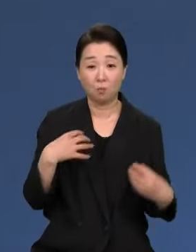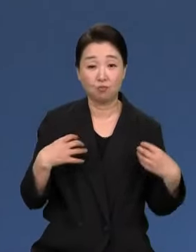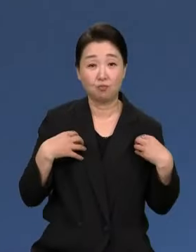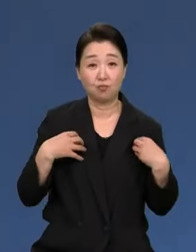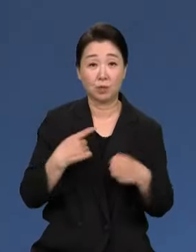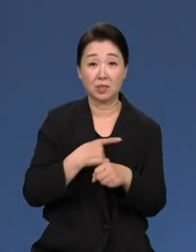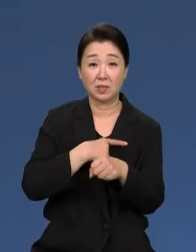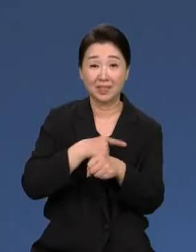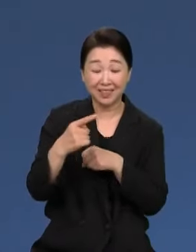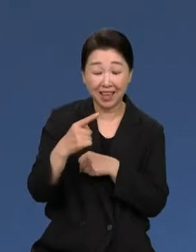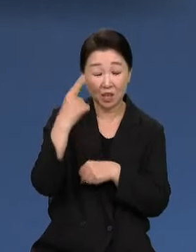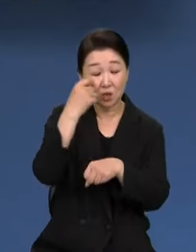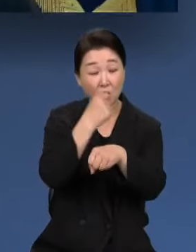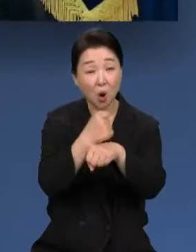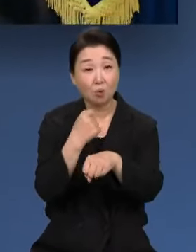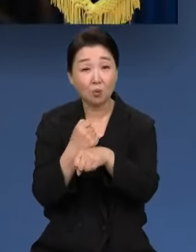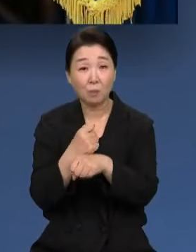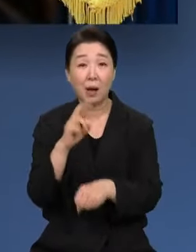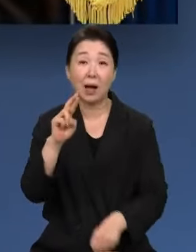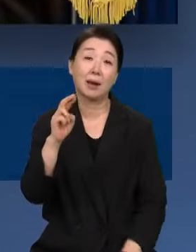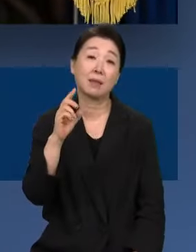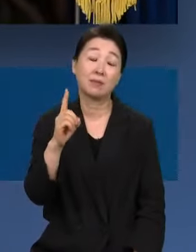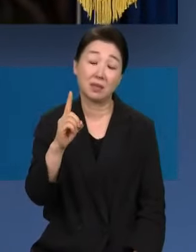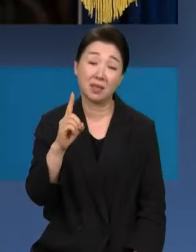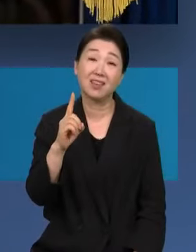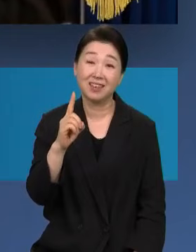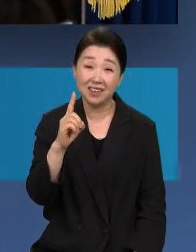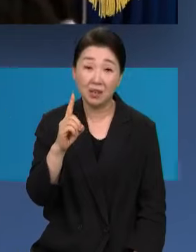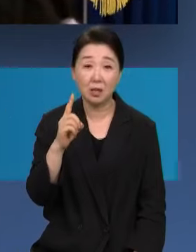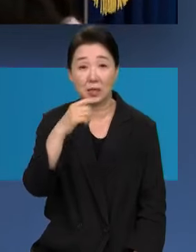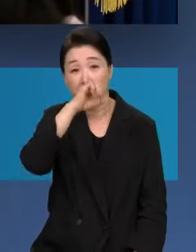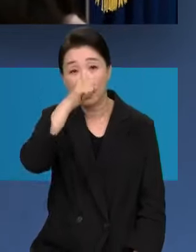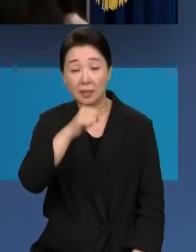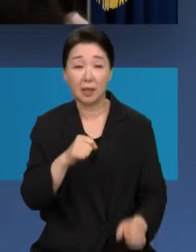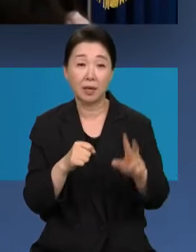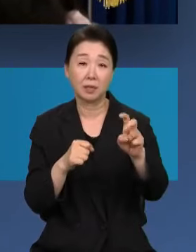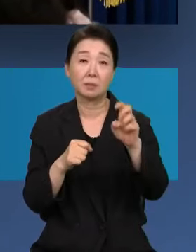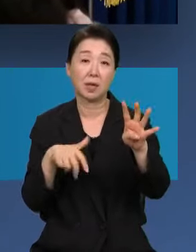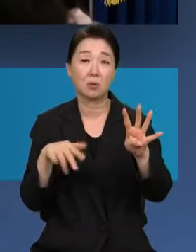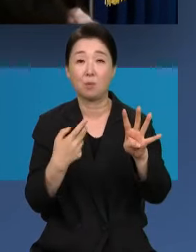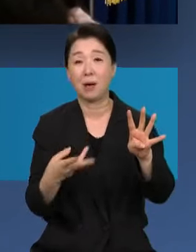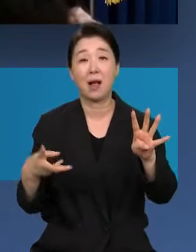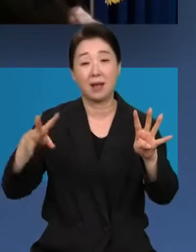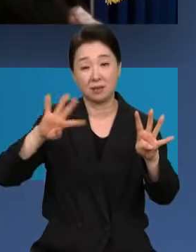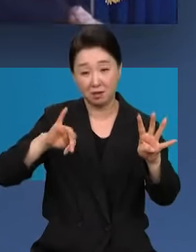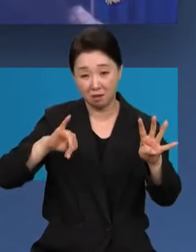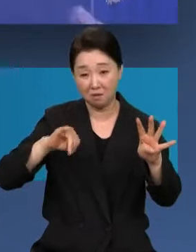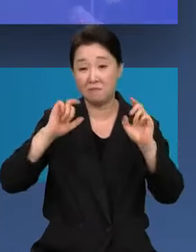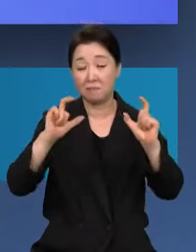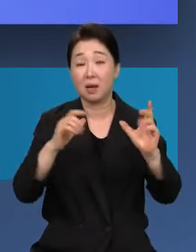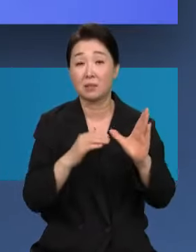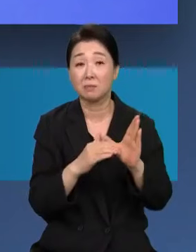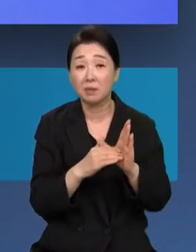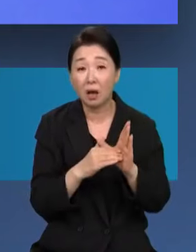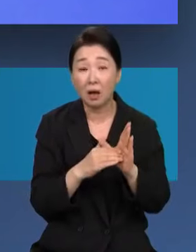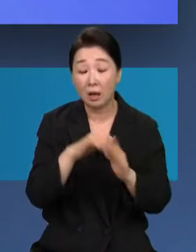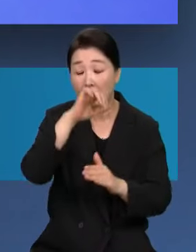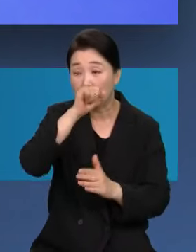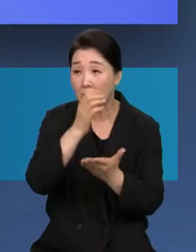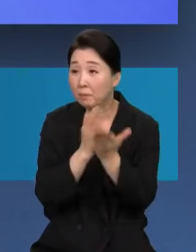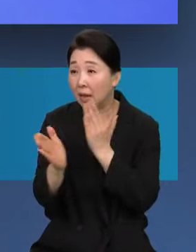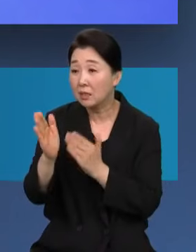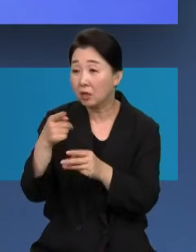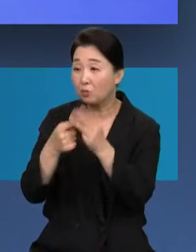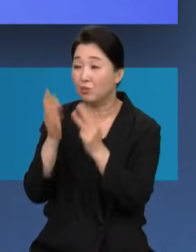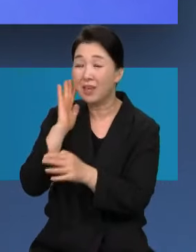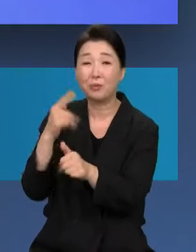정부가 내년도 연구 개발 r&d 예산으로 24조 8천억원을 편성했습니다이 예산이 비효율적이란 윤성열 대통령의